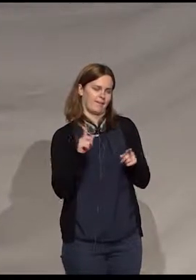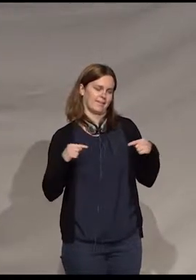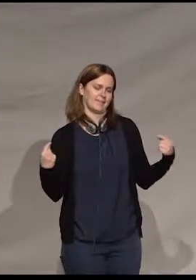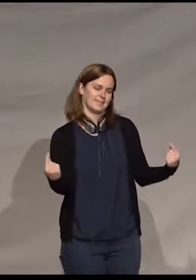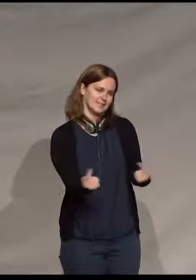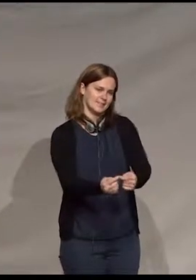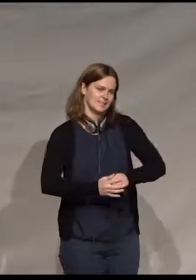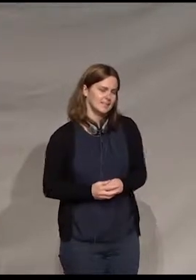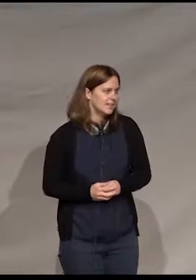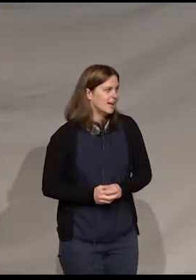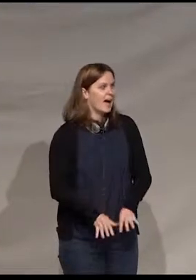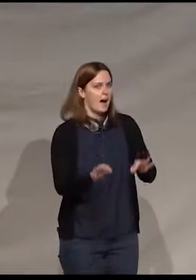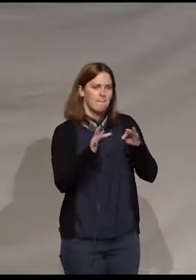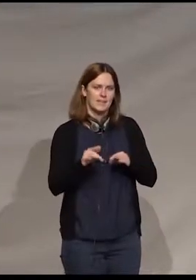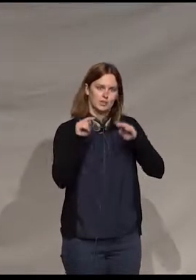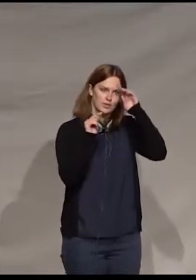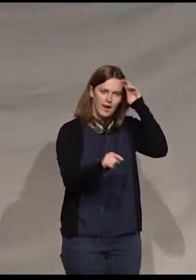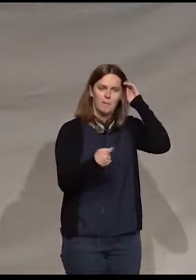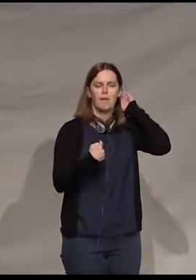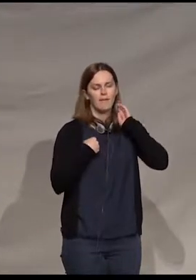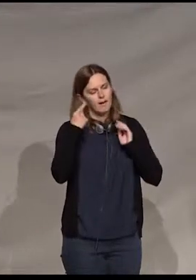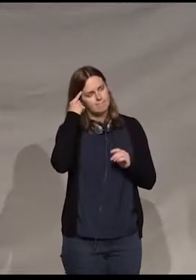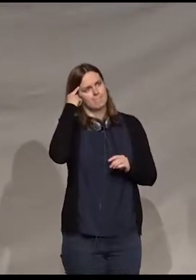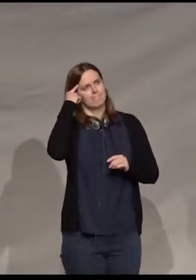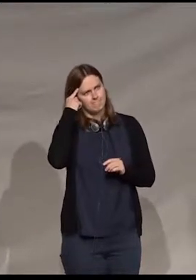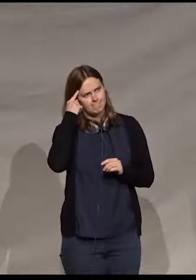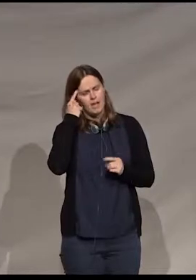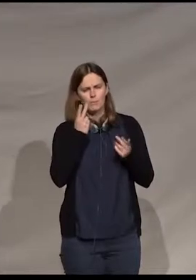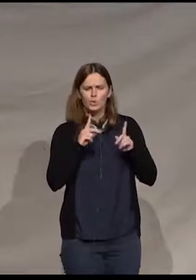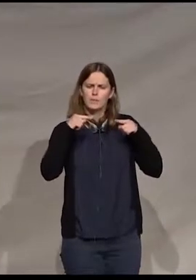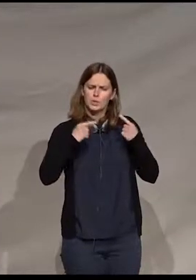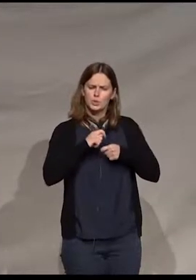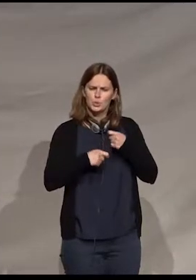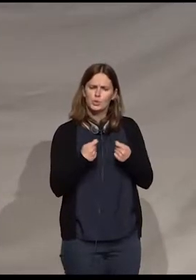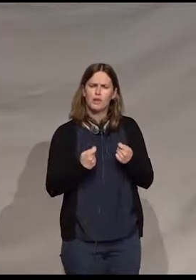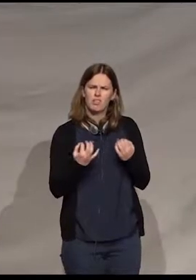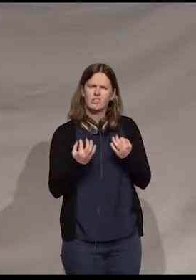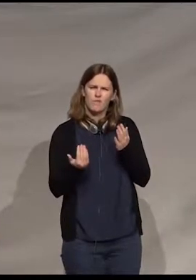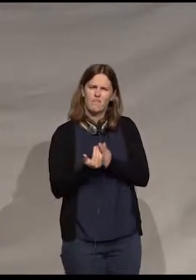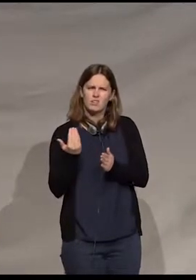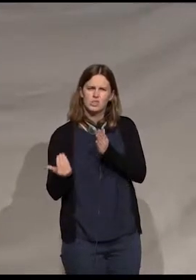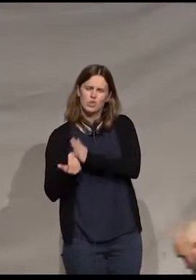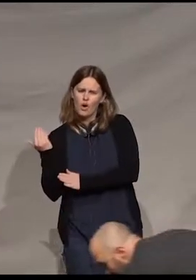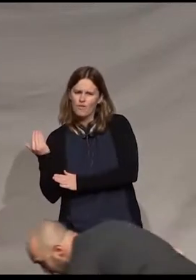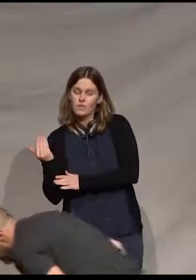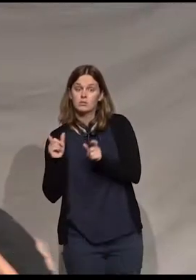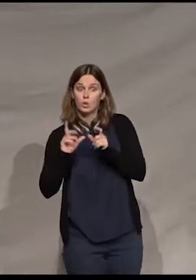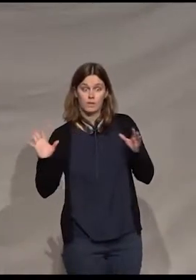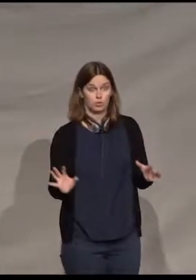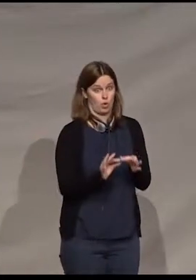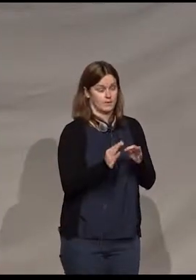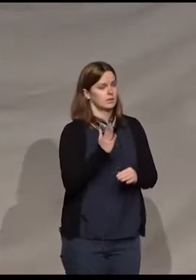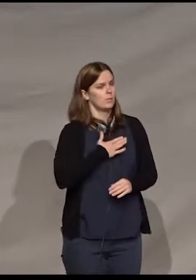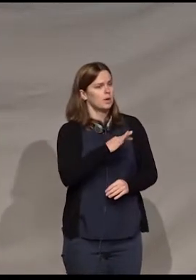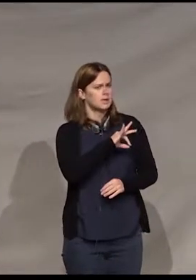ty věci být profesionální, ale daleko dříve, někdy před maturitou jsem pomohl jednomu kamarádovi, který